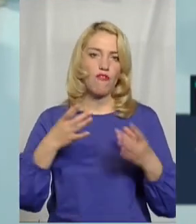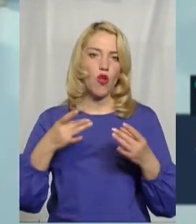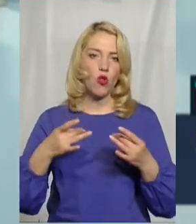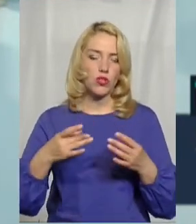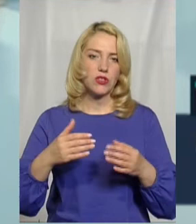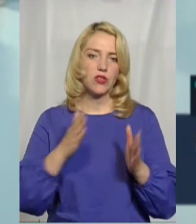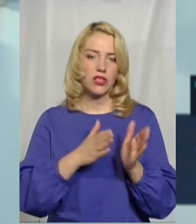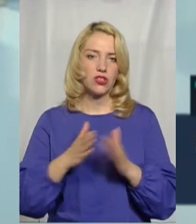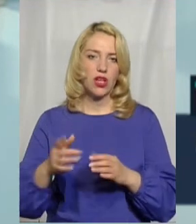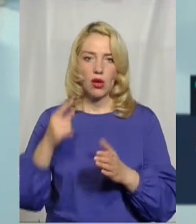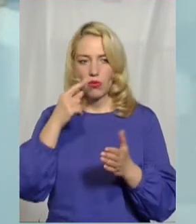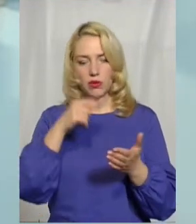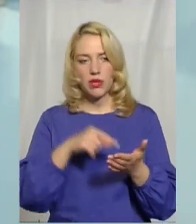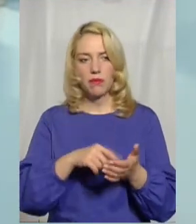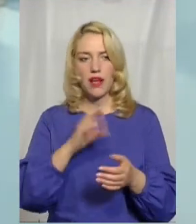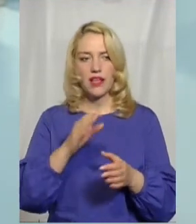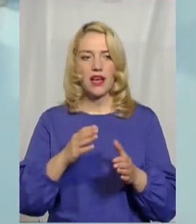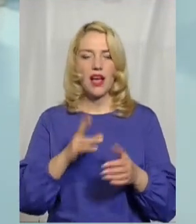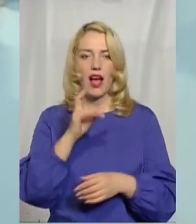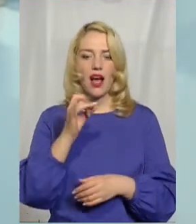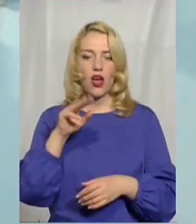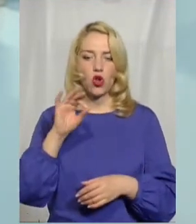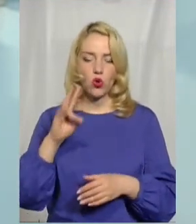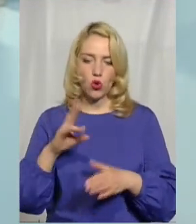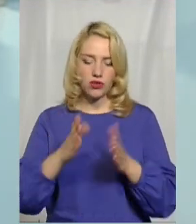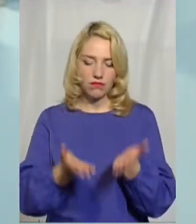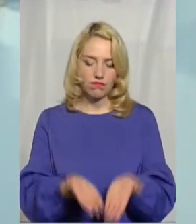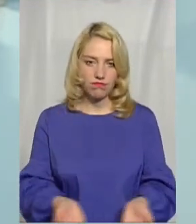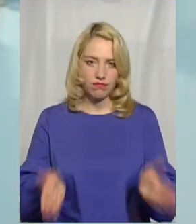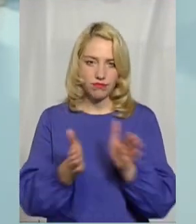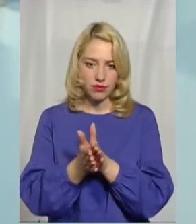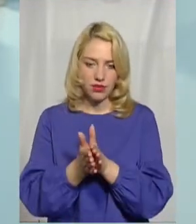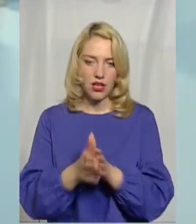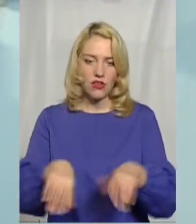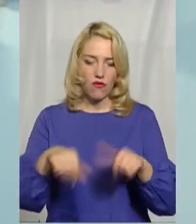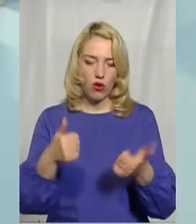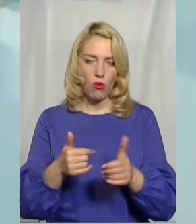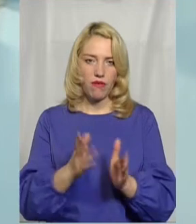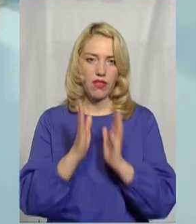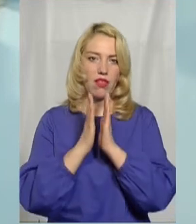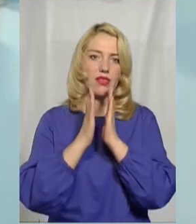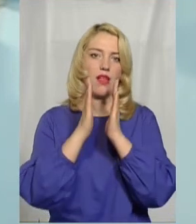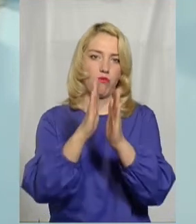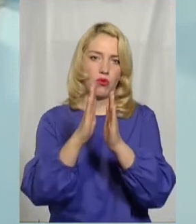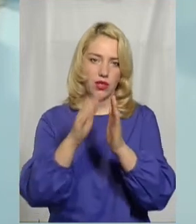потрапляє закартонований, описаний, сформований на полиці, який тоді вже можна використовувати як